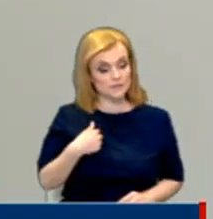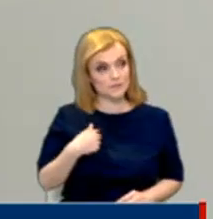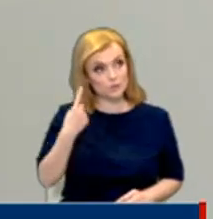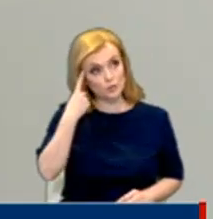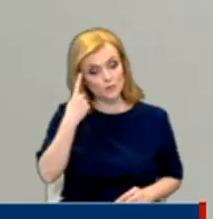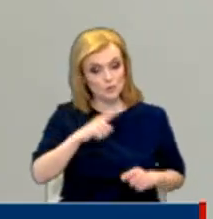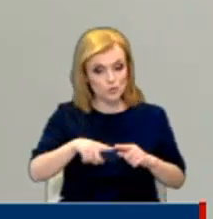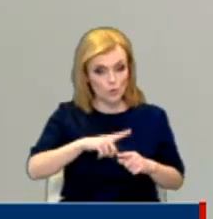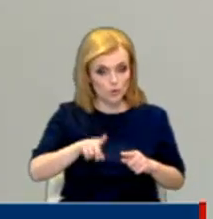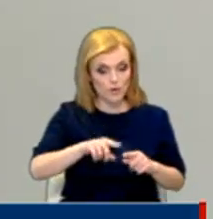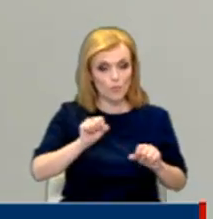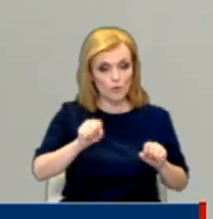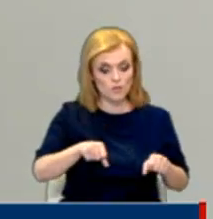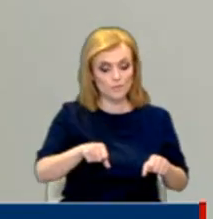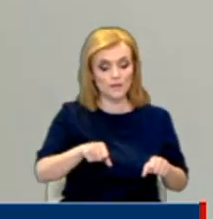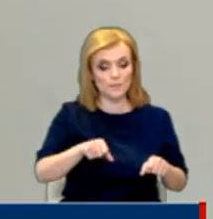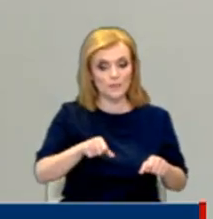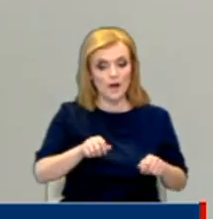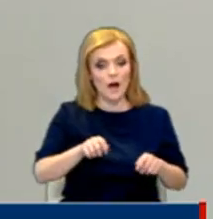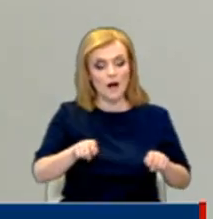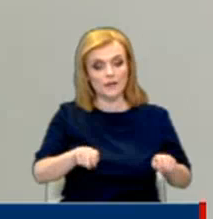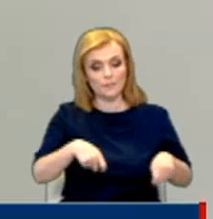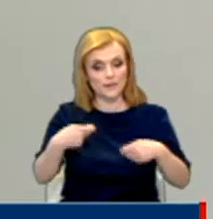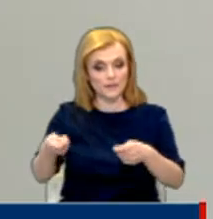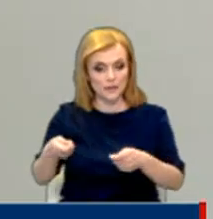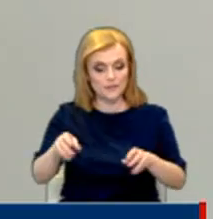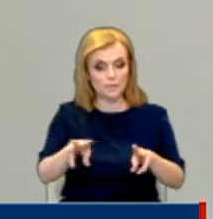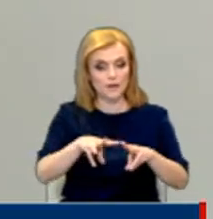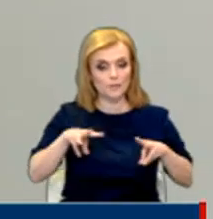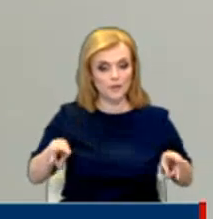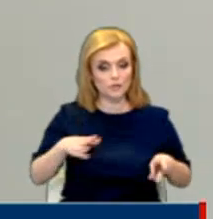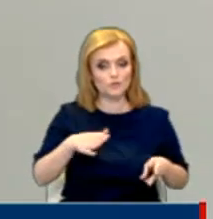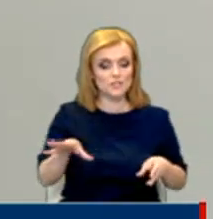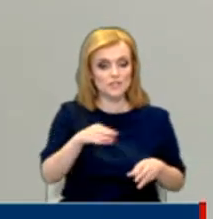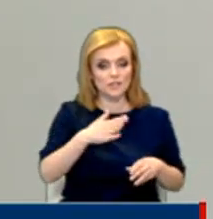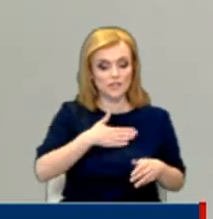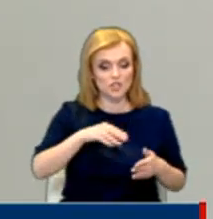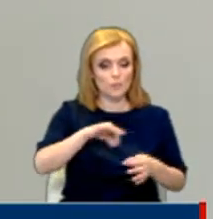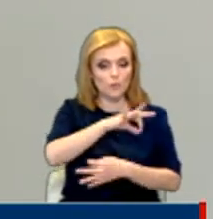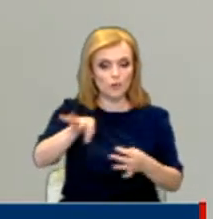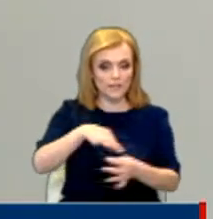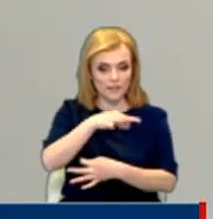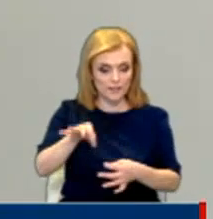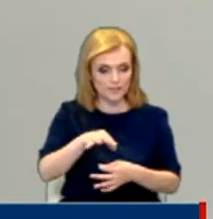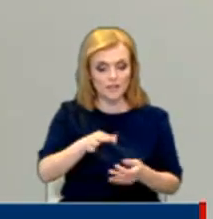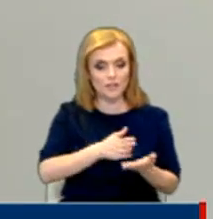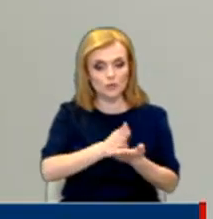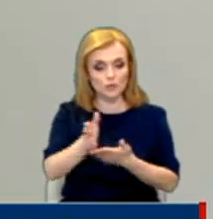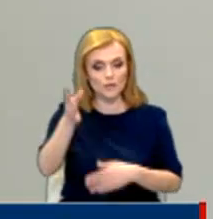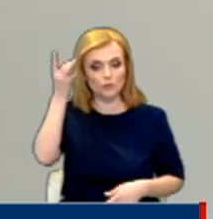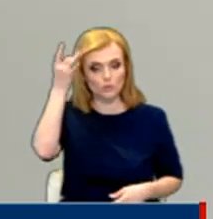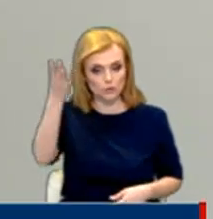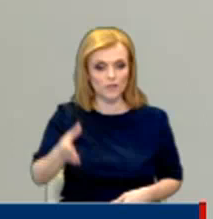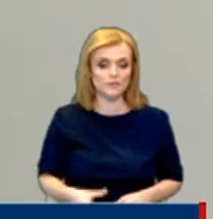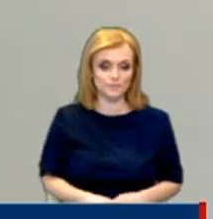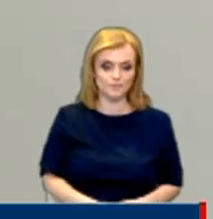protecției monumentelor. În afară de aceasta, mai sunt o serie de lucruri conexe în cadrul legislativ și aici am beneficiat de consultanță